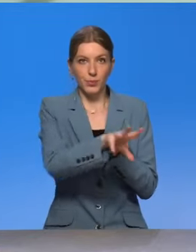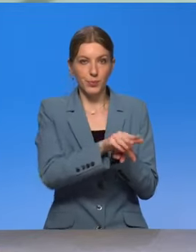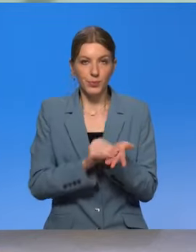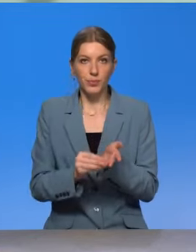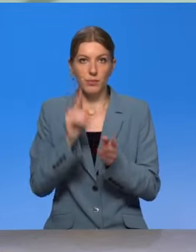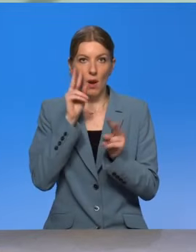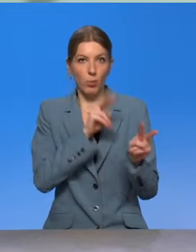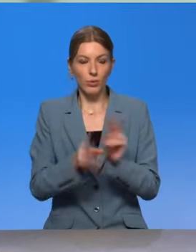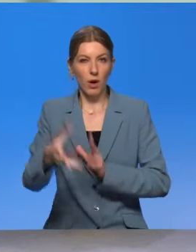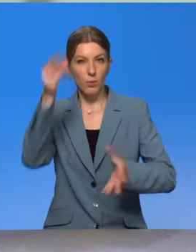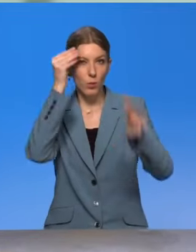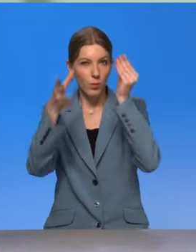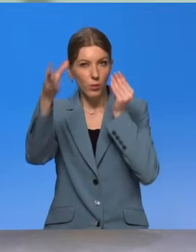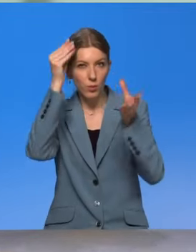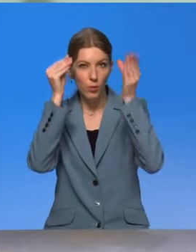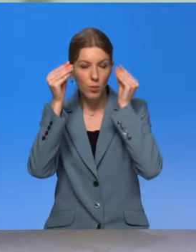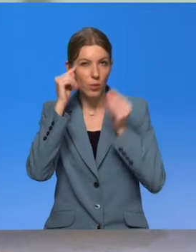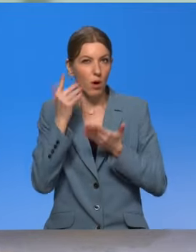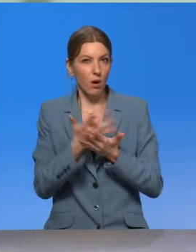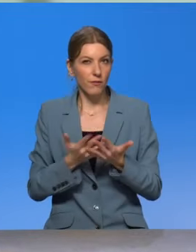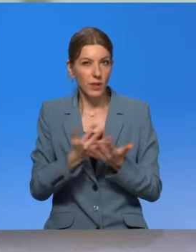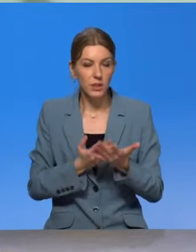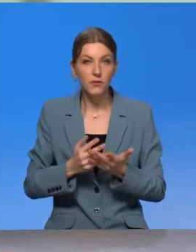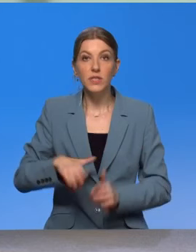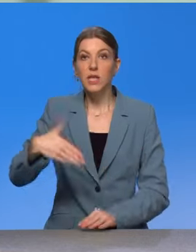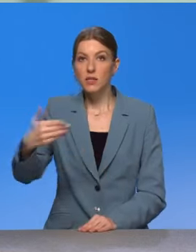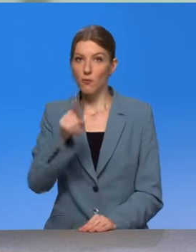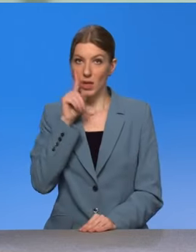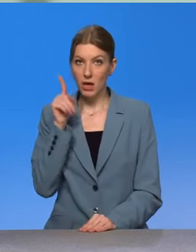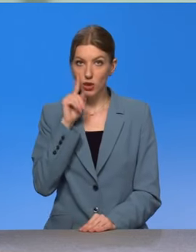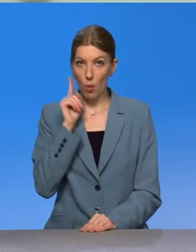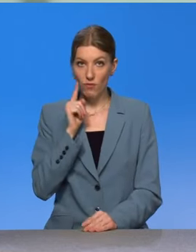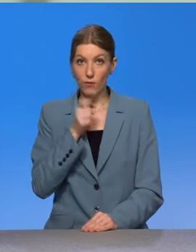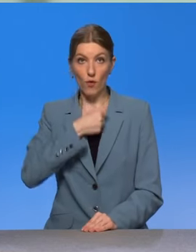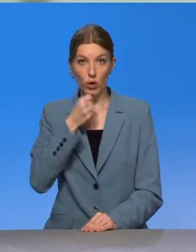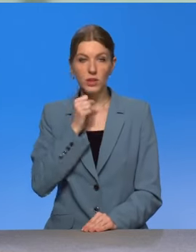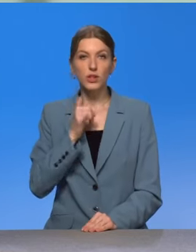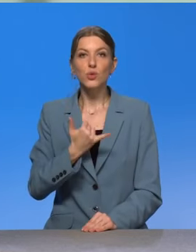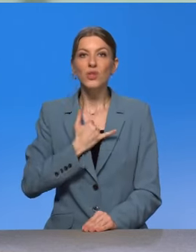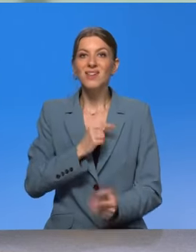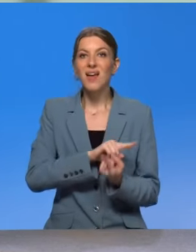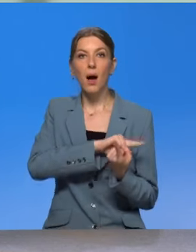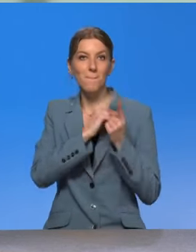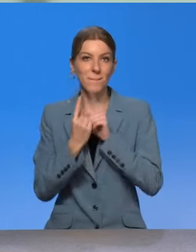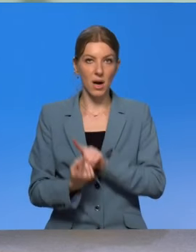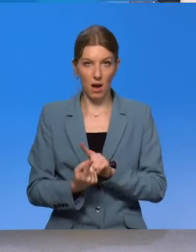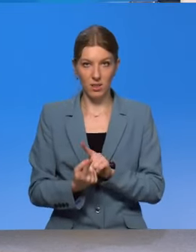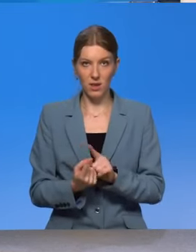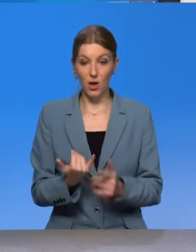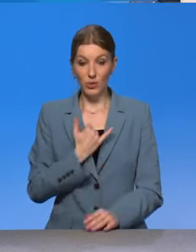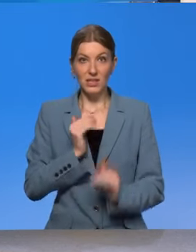И, в принципе, наверное, где-то в подростковом возрасте у нас начинается обратная реакция. То есть у нас дети